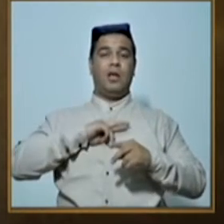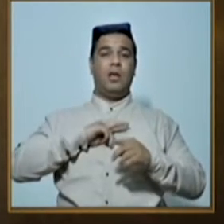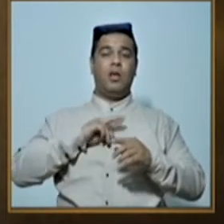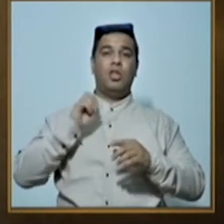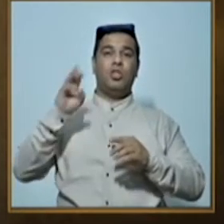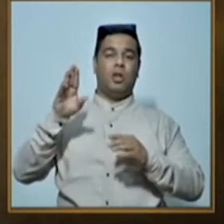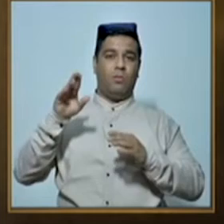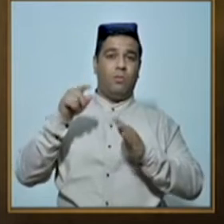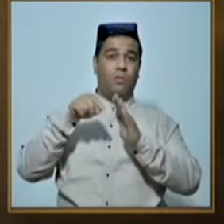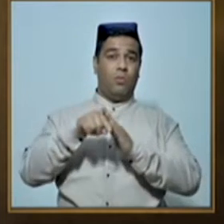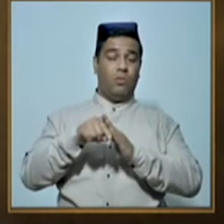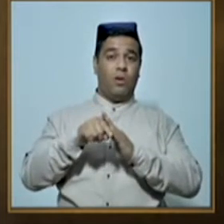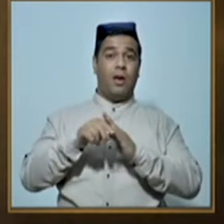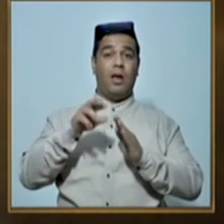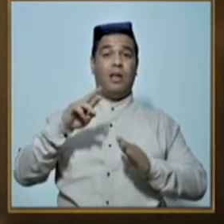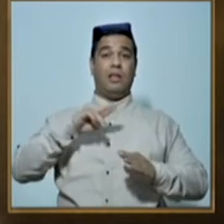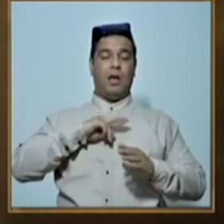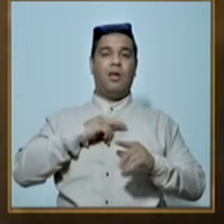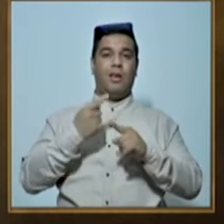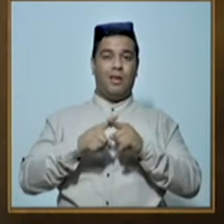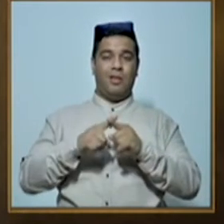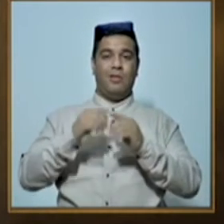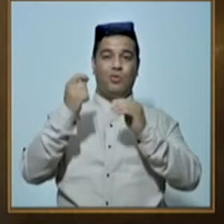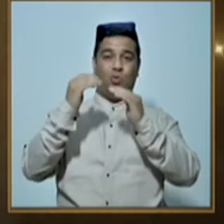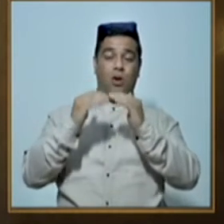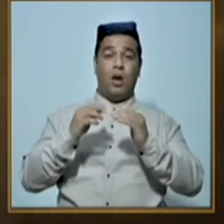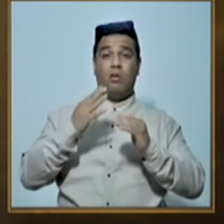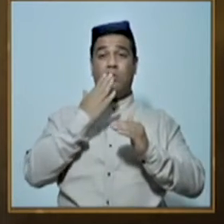narsa. Manmanlik uni ukasi hisoblanadi. Kibr